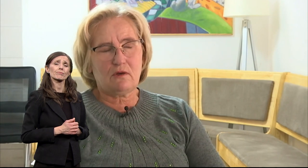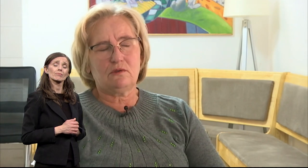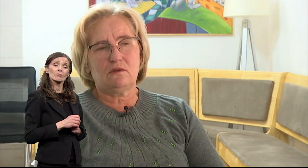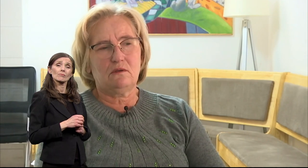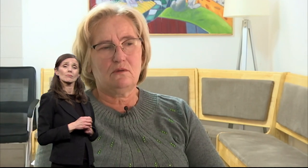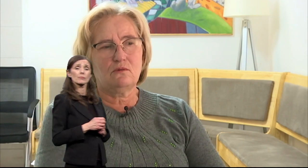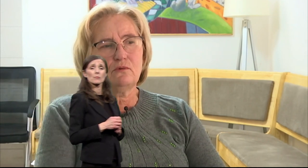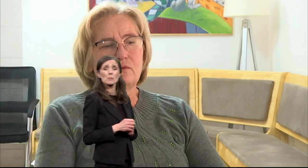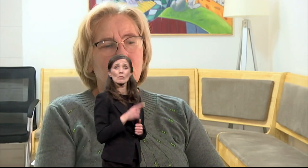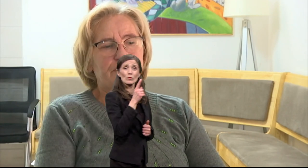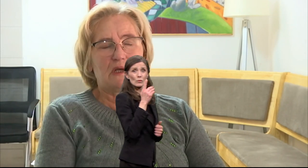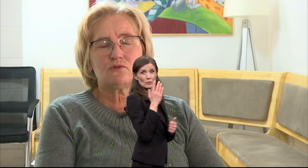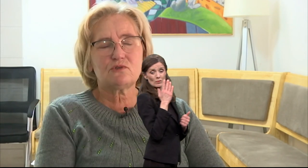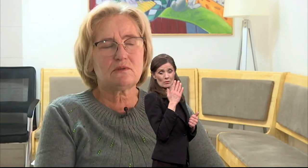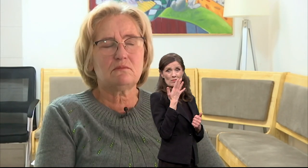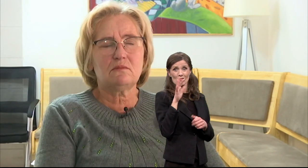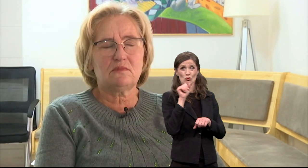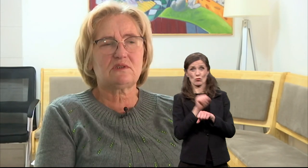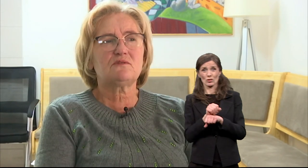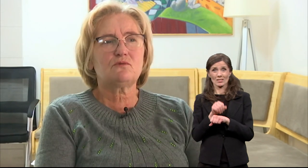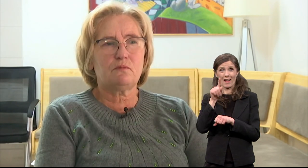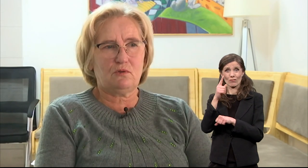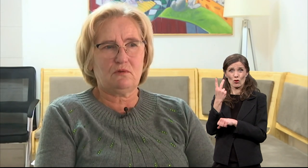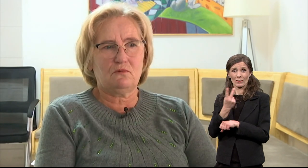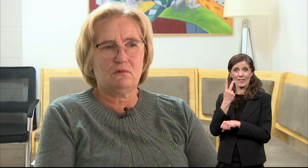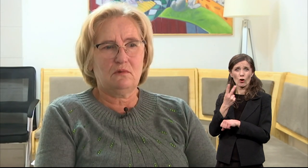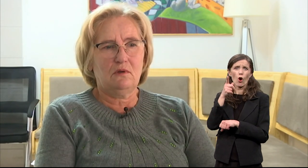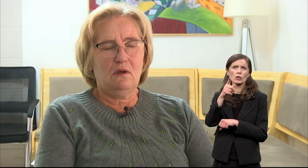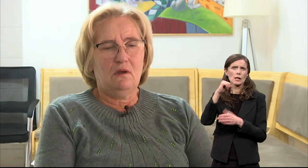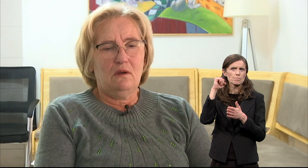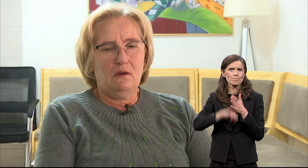odležao 2 godine u najstrožijem zatvoru u Podevu,